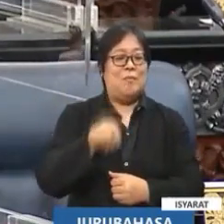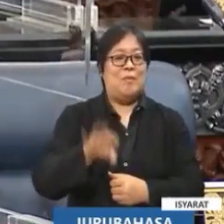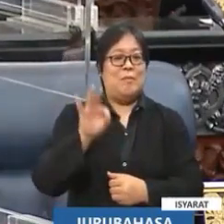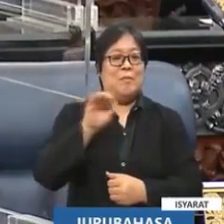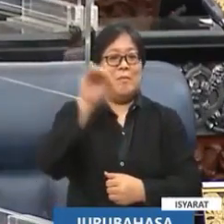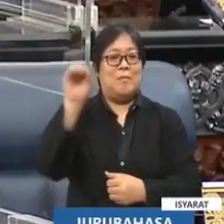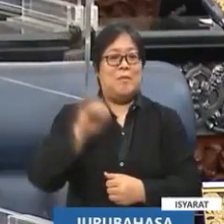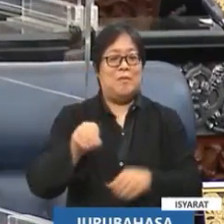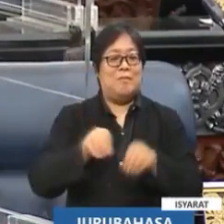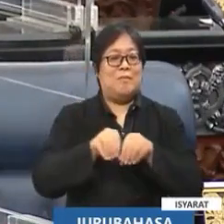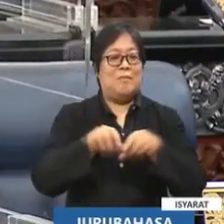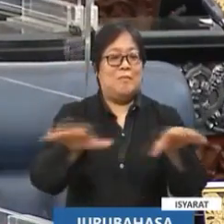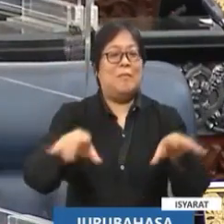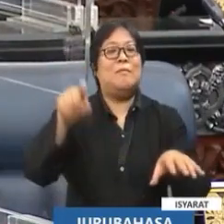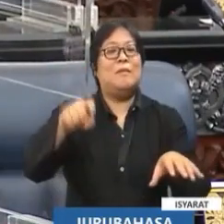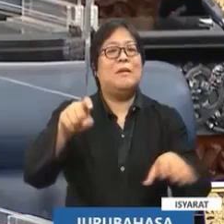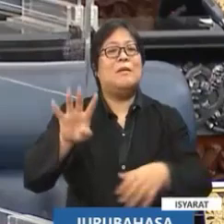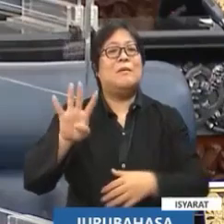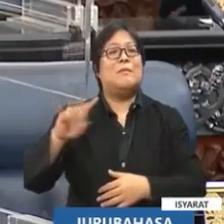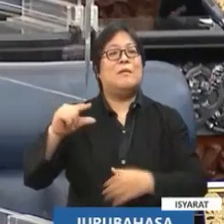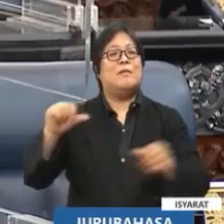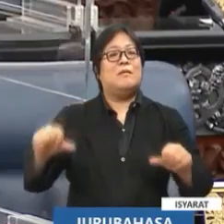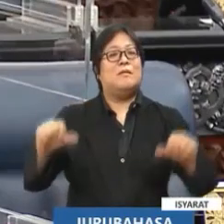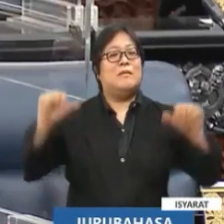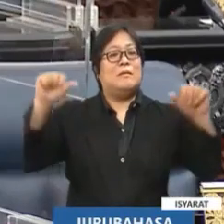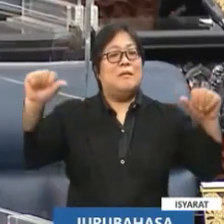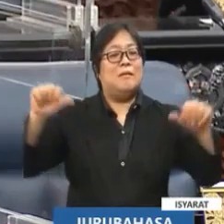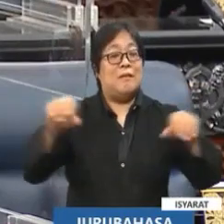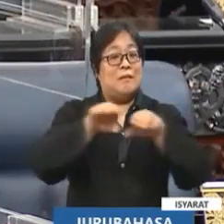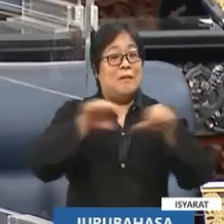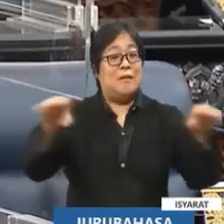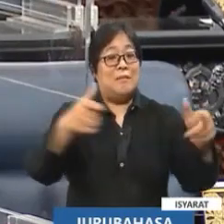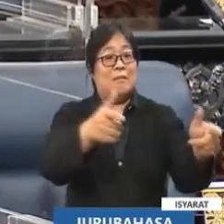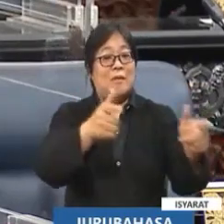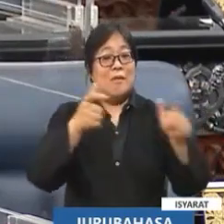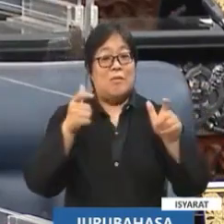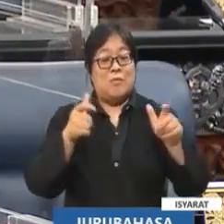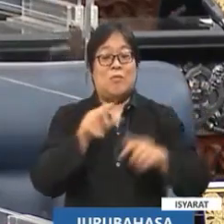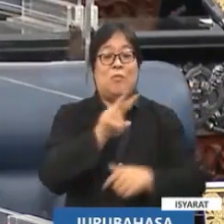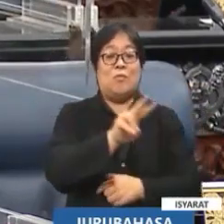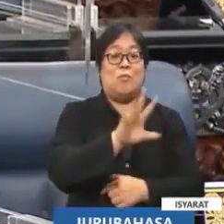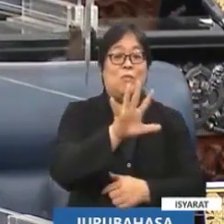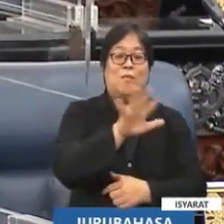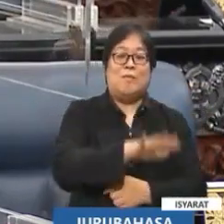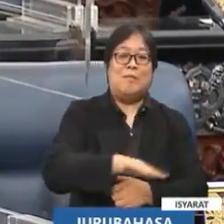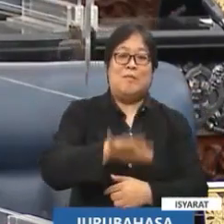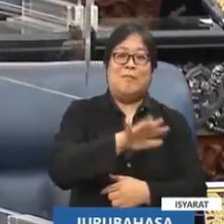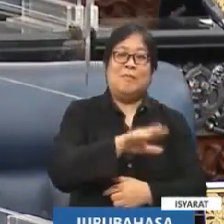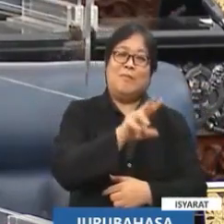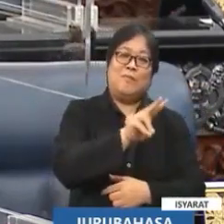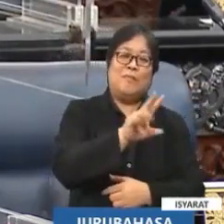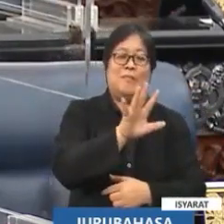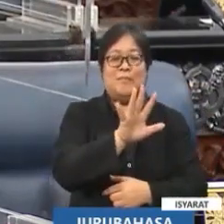96.9% mestilah 4G dengan tahap kelajuannya antara daripada 25 sekitar